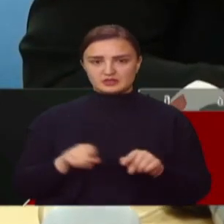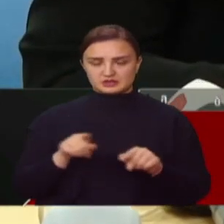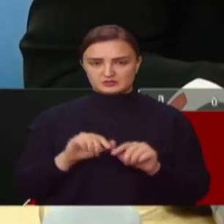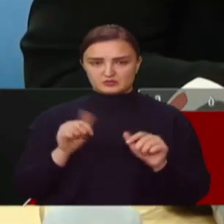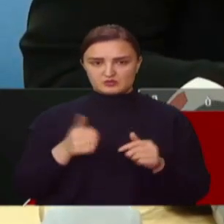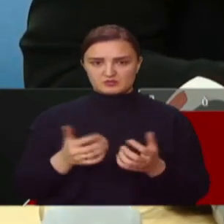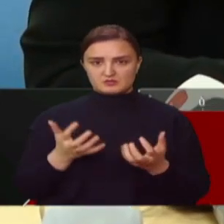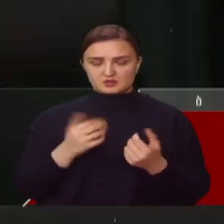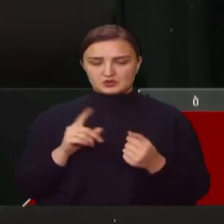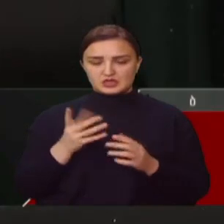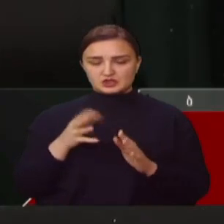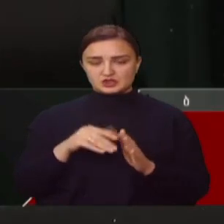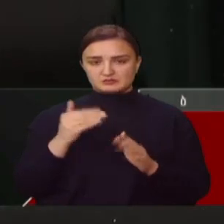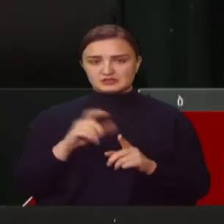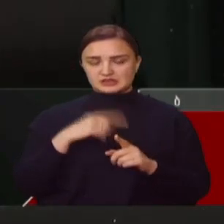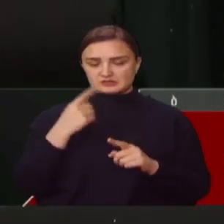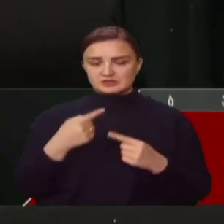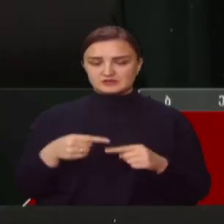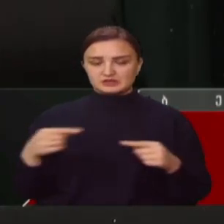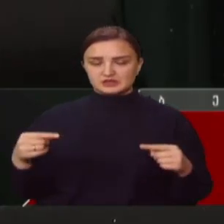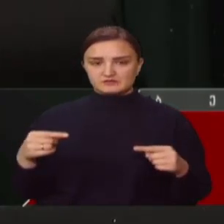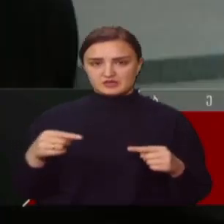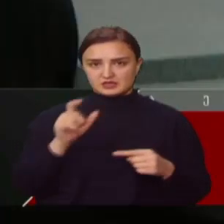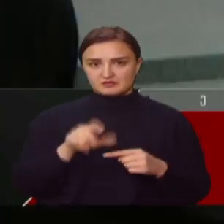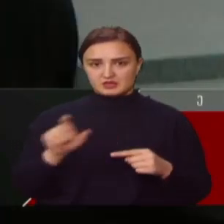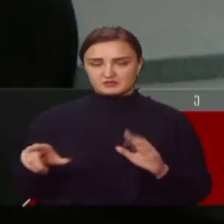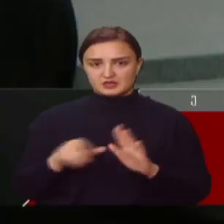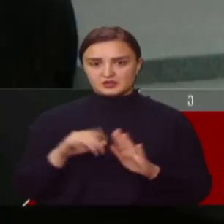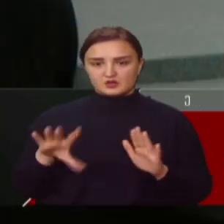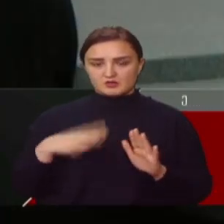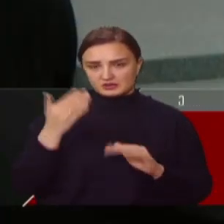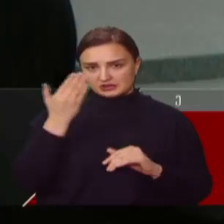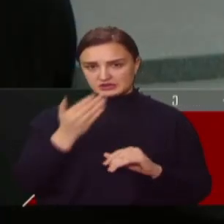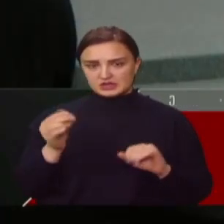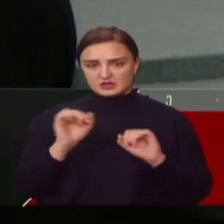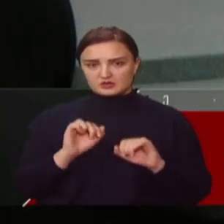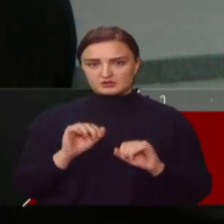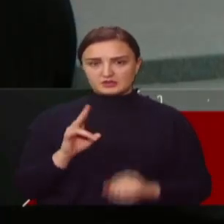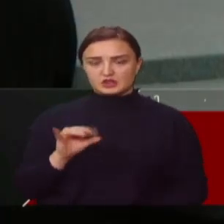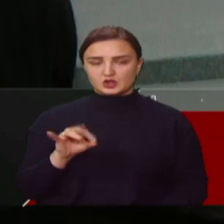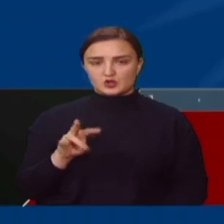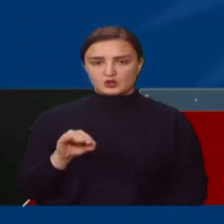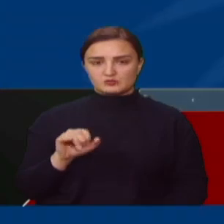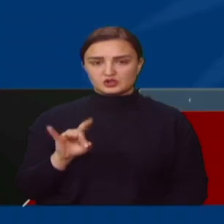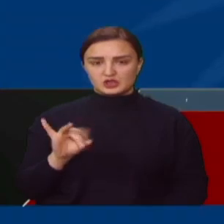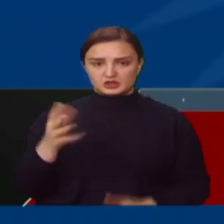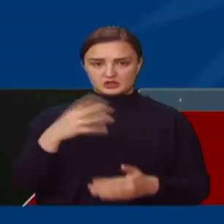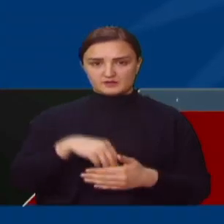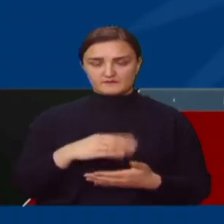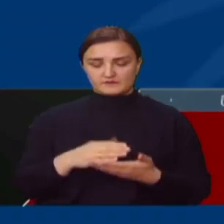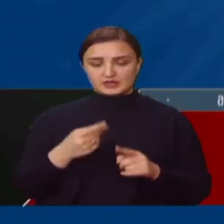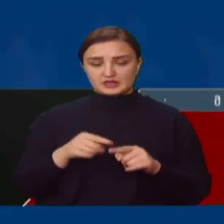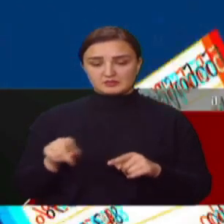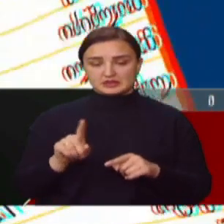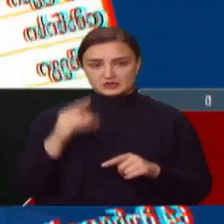sakhe miigo, rashits misi tkmit svadasva aktorebtan ertad qopili sakhalkho damtsveli Nino Lomjariats chaerto. Imas